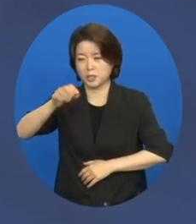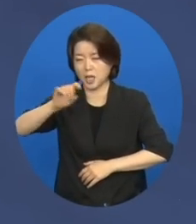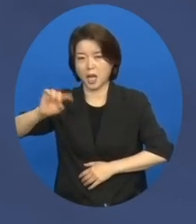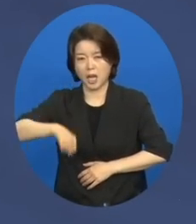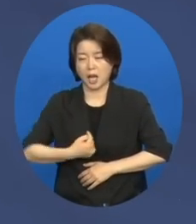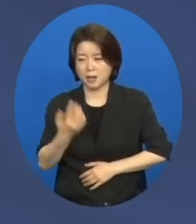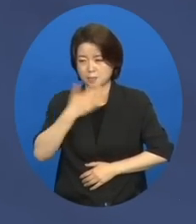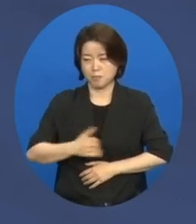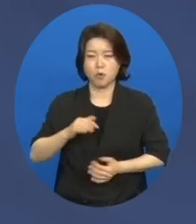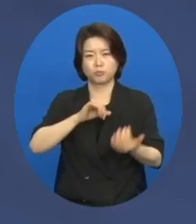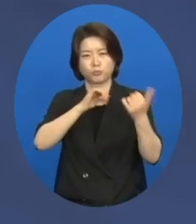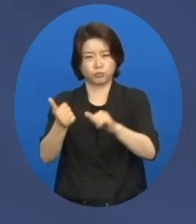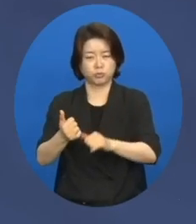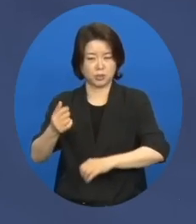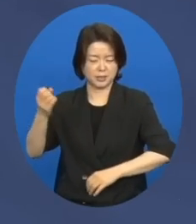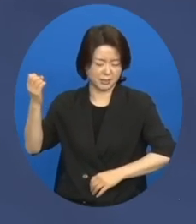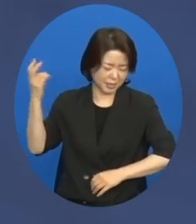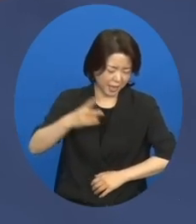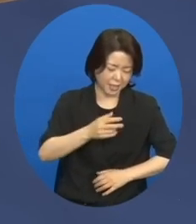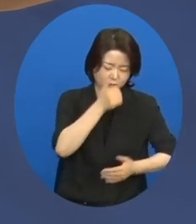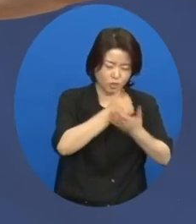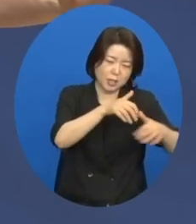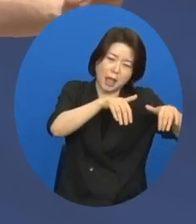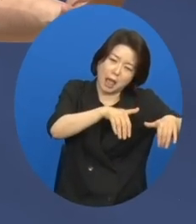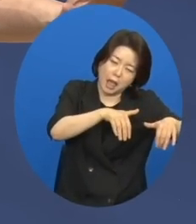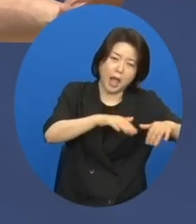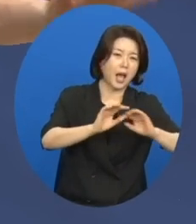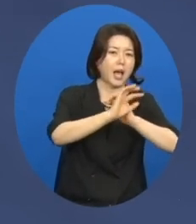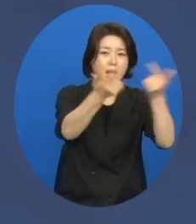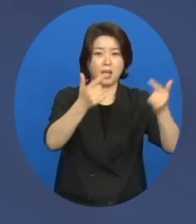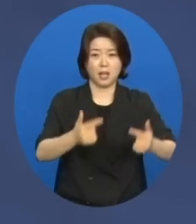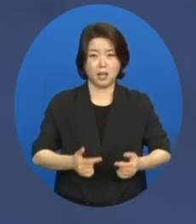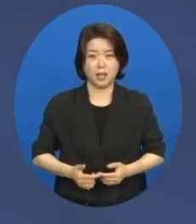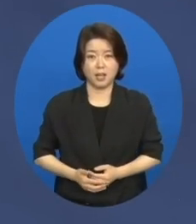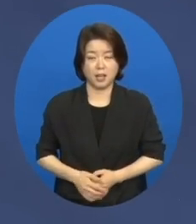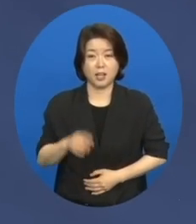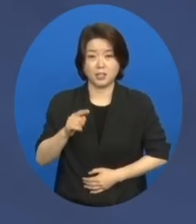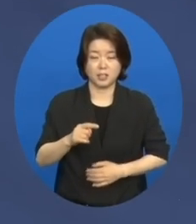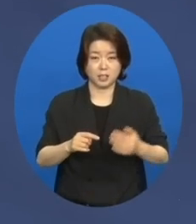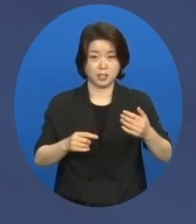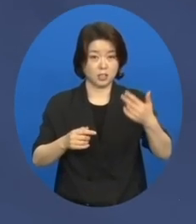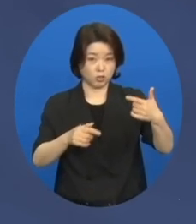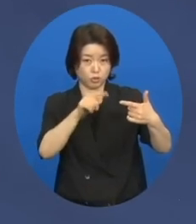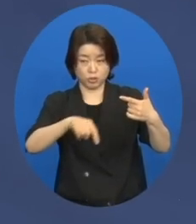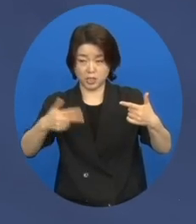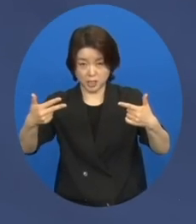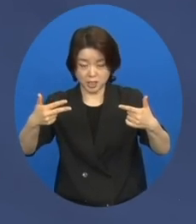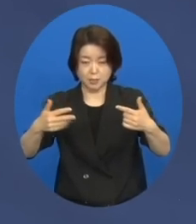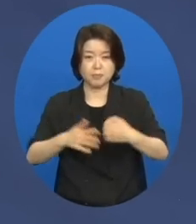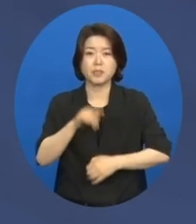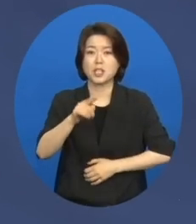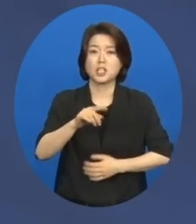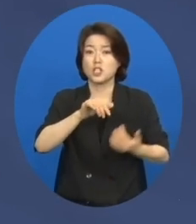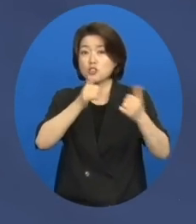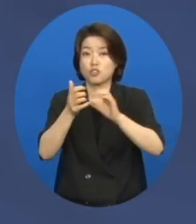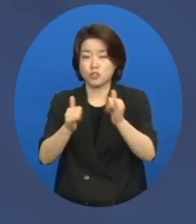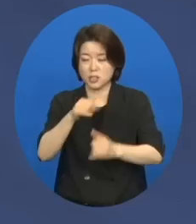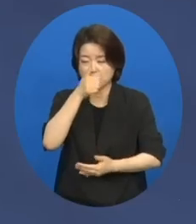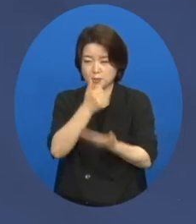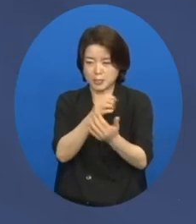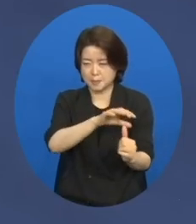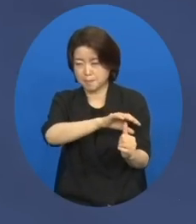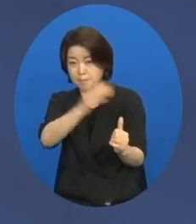죽어 다시는 죄에게 종노릇하지 아니하려 함이니 7절에 이는 죽은 자가 죄에서